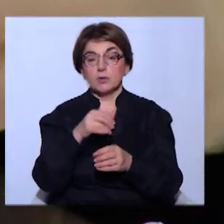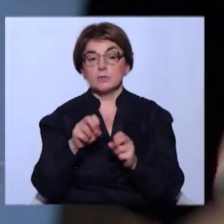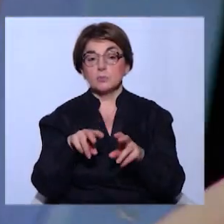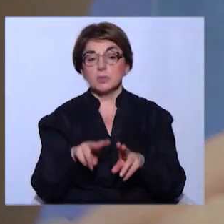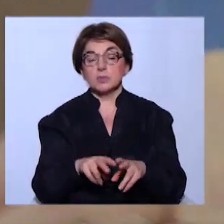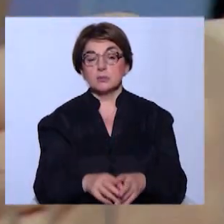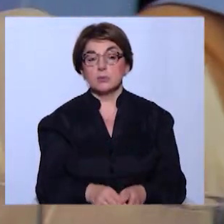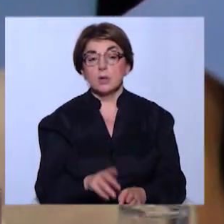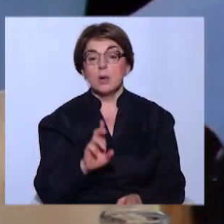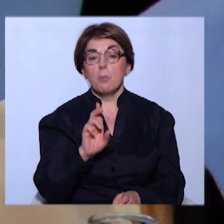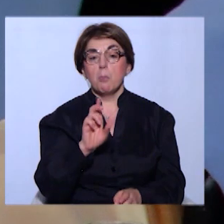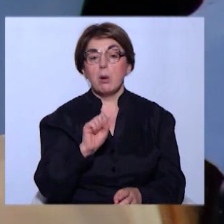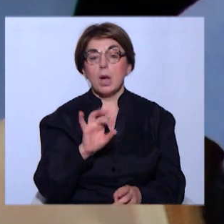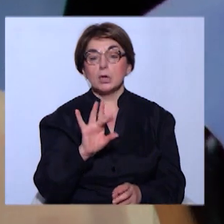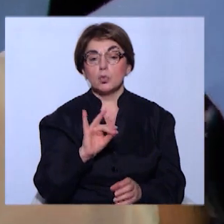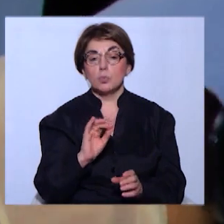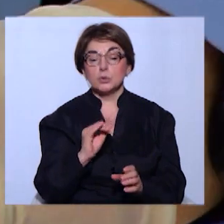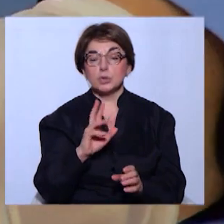და დავამატოთ ნატრიუმის სულფატი.